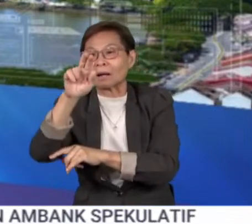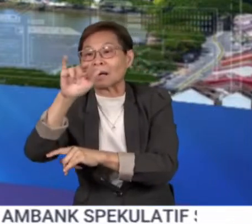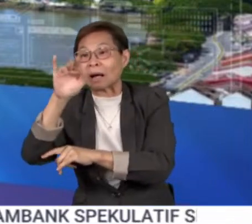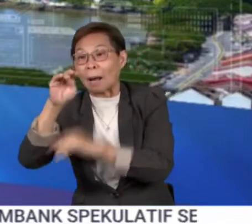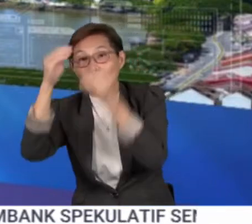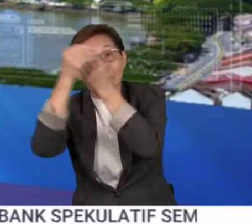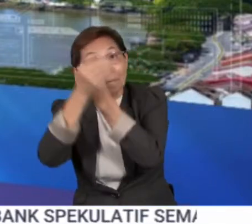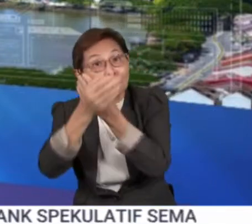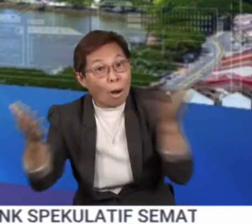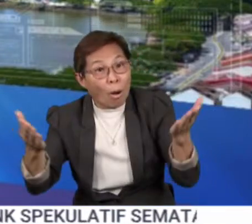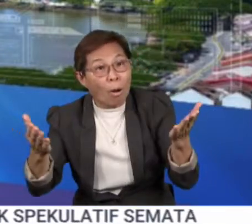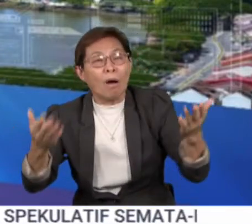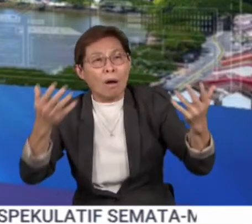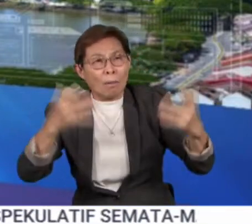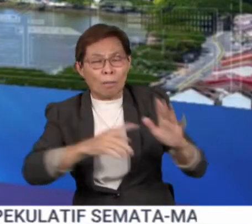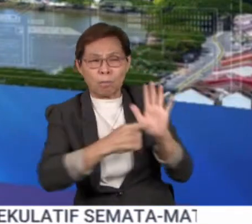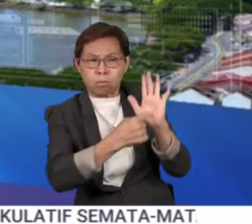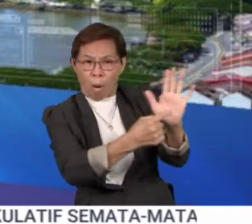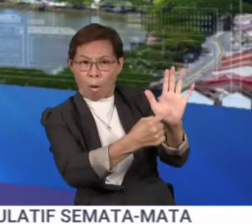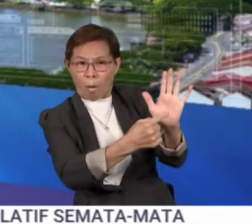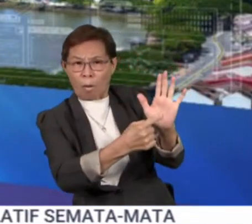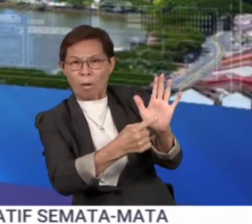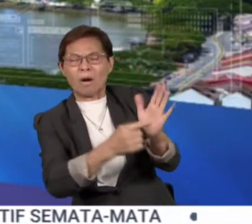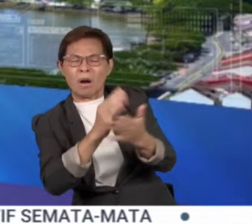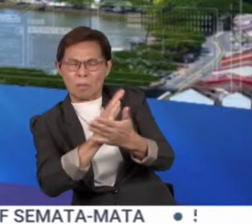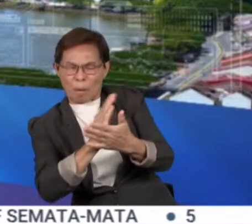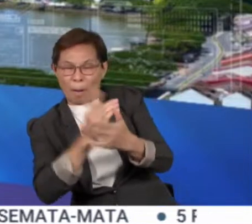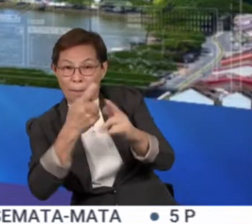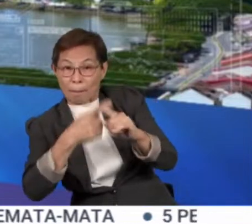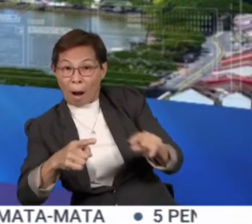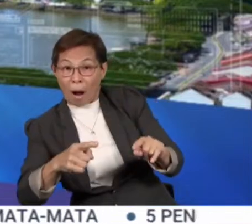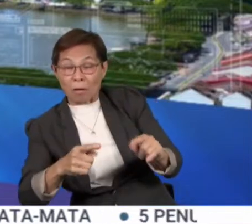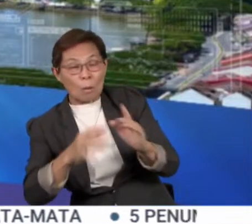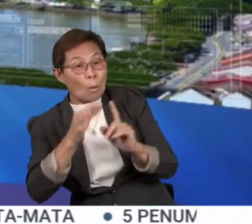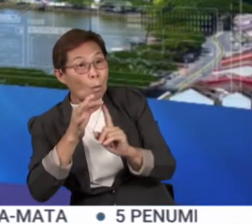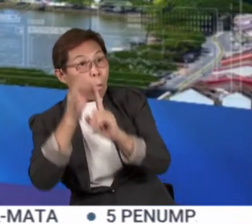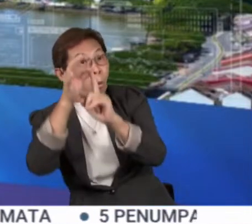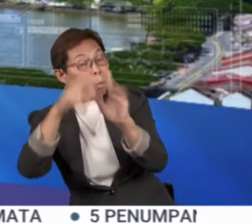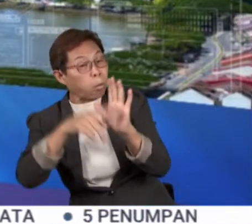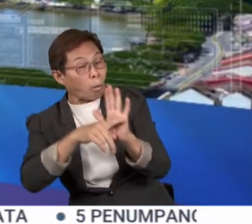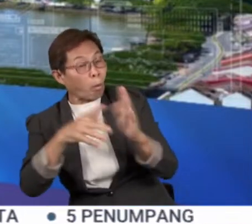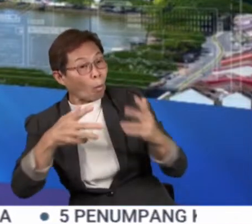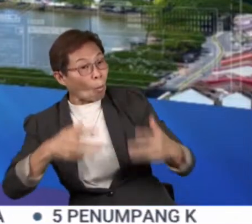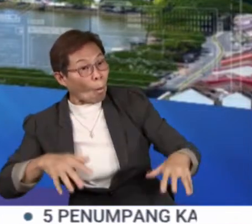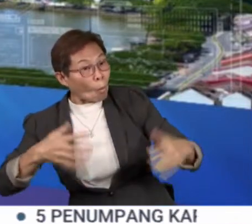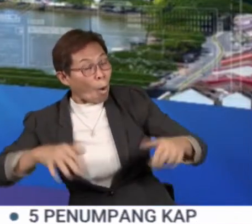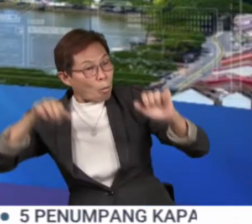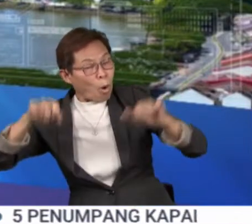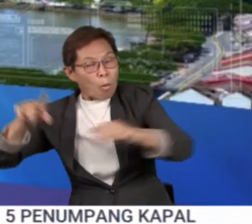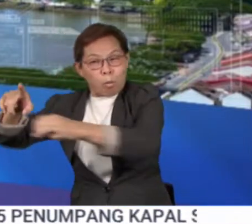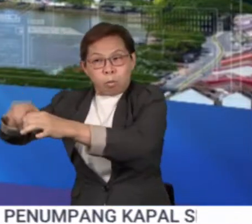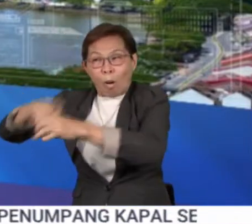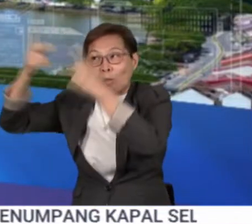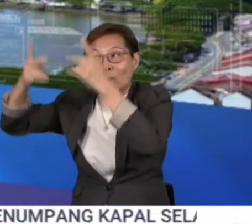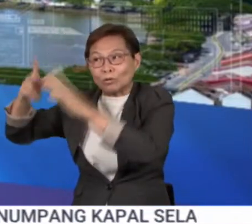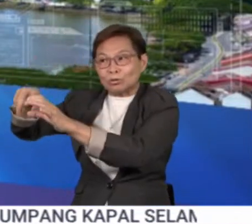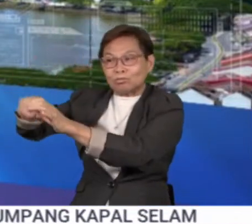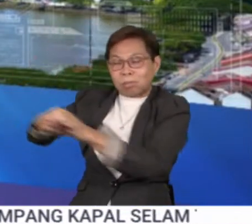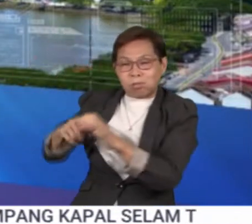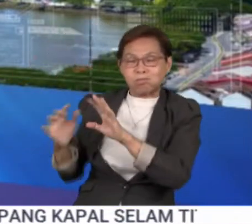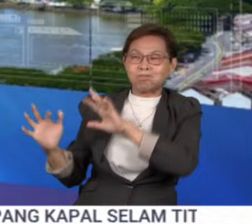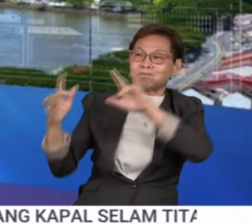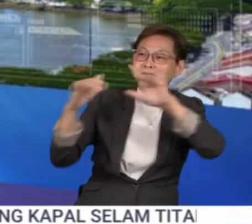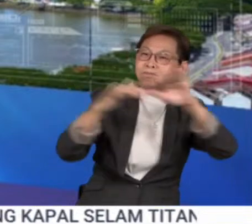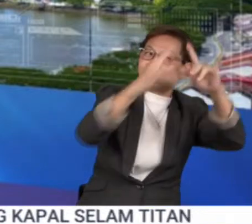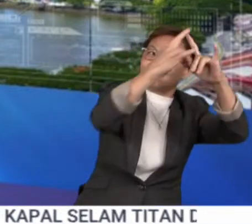Hamzah memberitahu, walaupun dipamerkan hanya sementara tetapi dengan keunikan pameran tersebut, mampu menarik pelancong untuk berkunjung